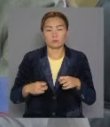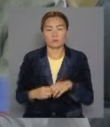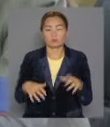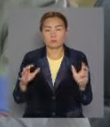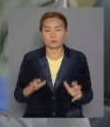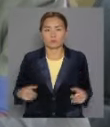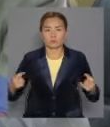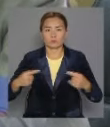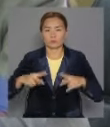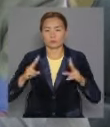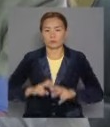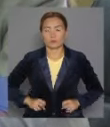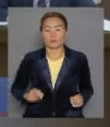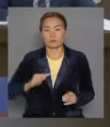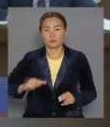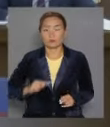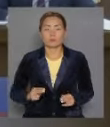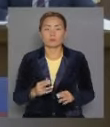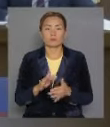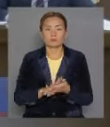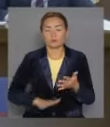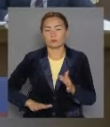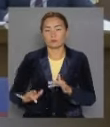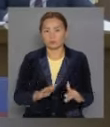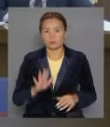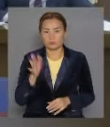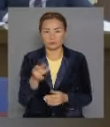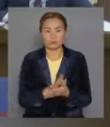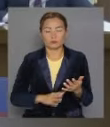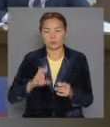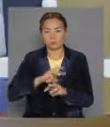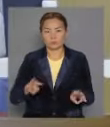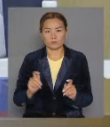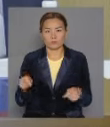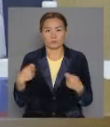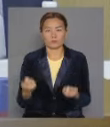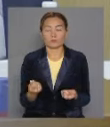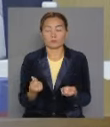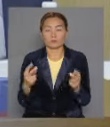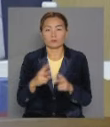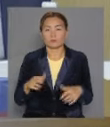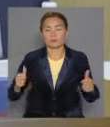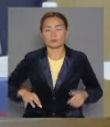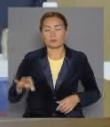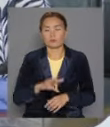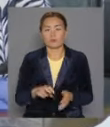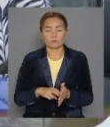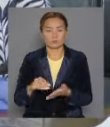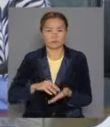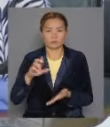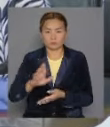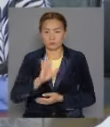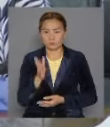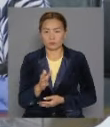заң аясында қарастыру үшін жұмыстардың ары қарай жалғастыратындығын, тиісті министрліктерге қарастыру мен шешу жөнінде хаттардың